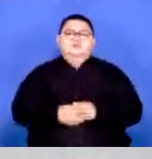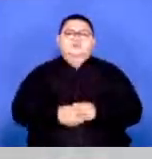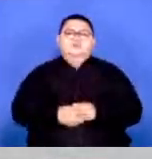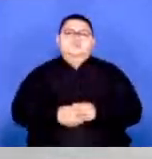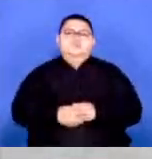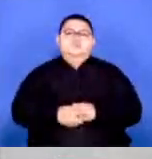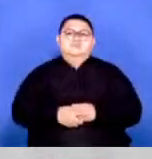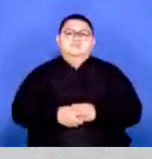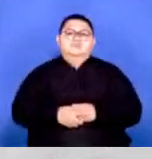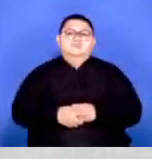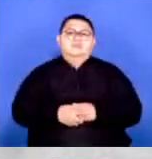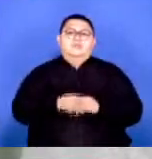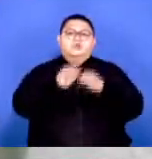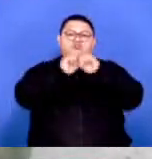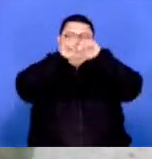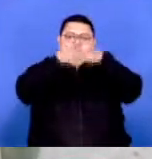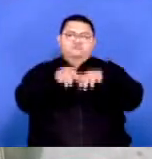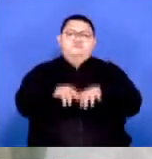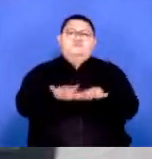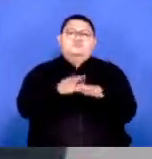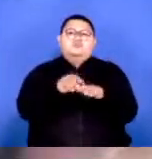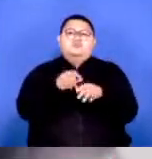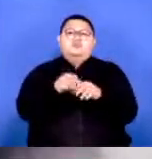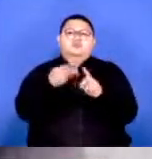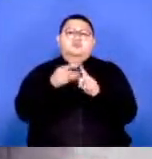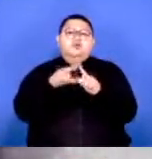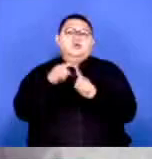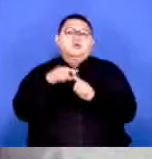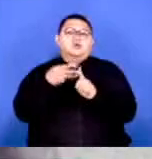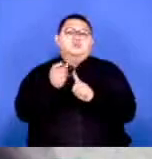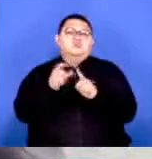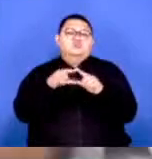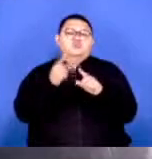Sebaran abu vulkanik mengguyur Nagari Buki Batabuah, Kabupaten Agam.